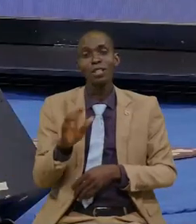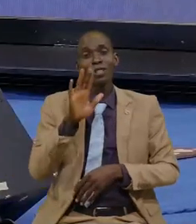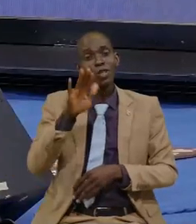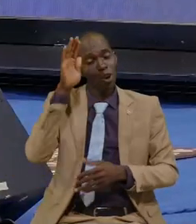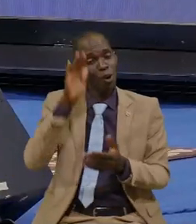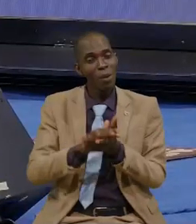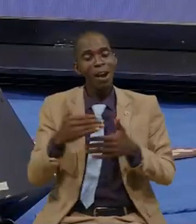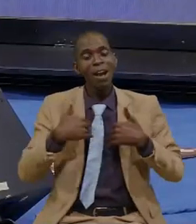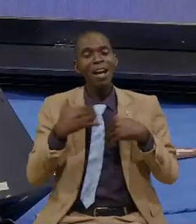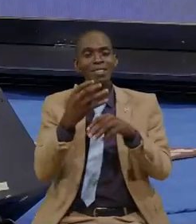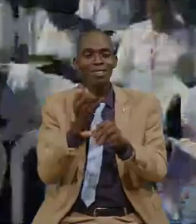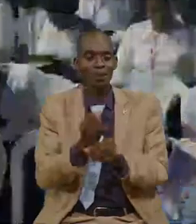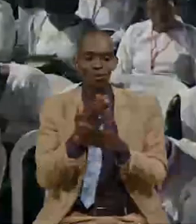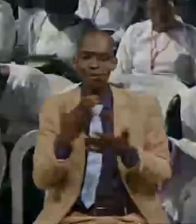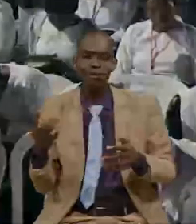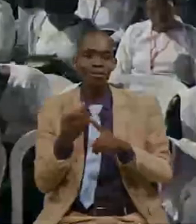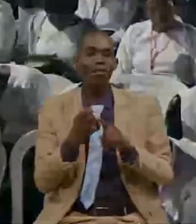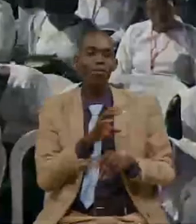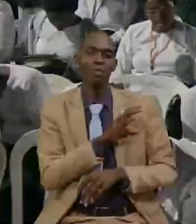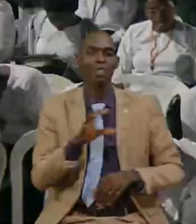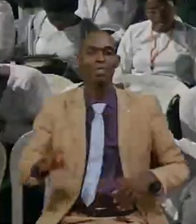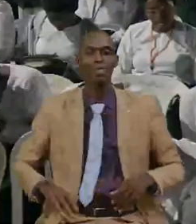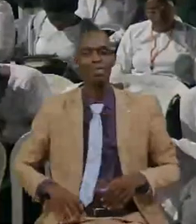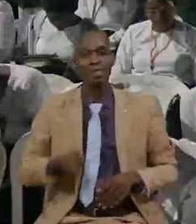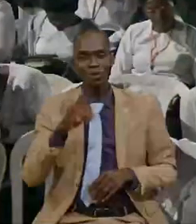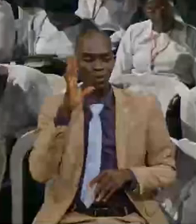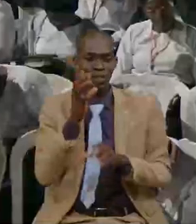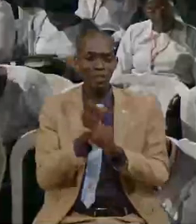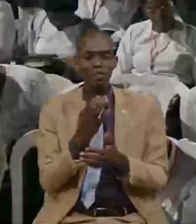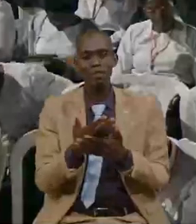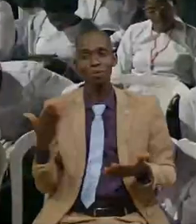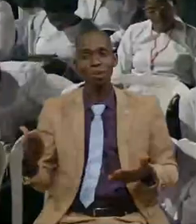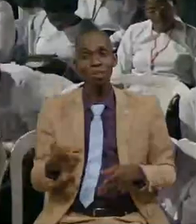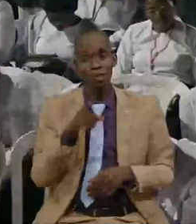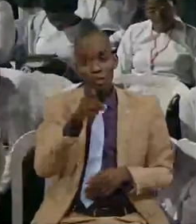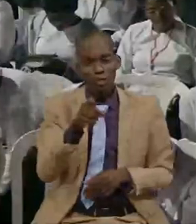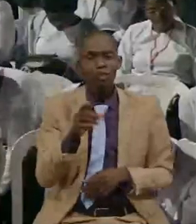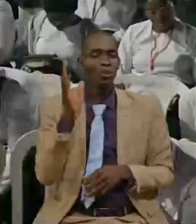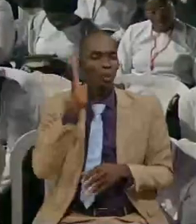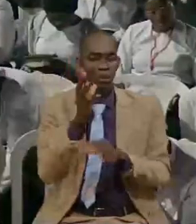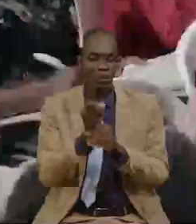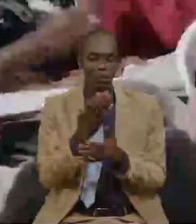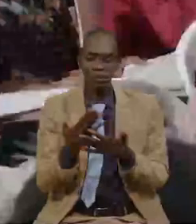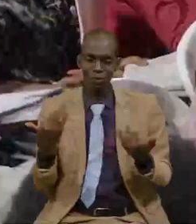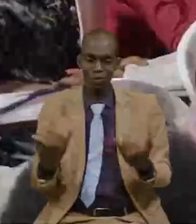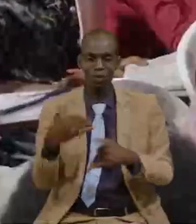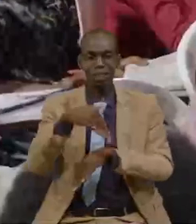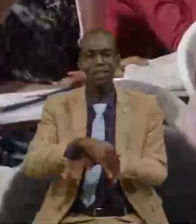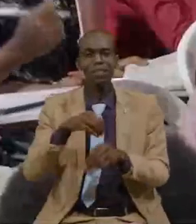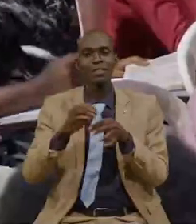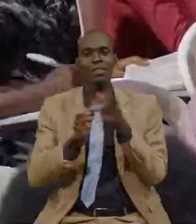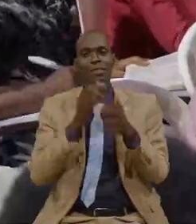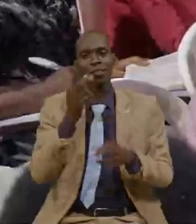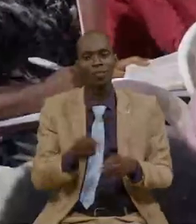Ton mari a reçu quelque chose de Christ. Vous aurez quelque chose ce soir. Je dis, vous aurez quelque chose ce